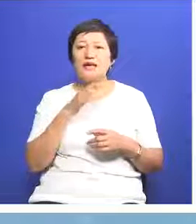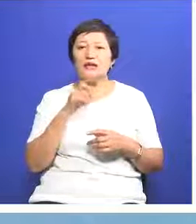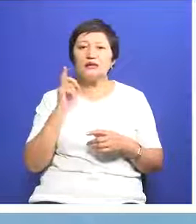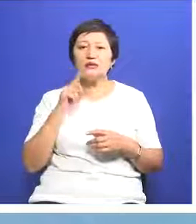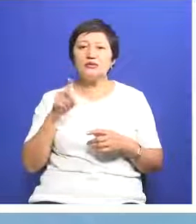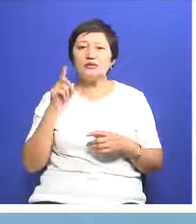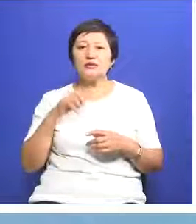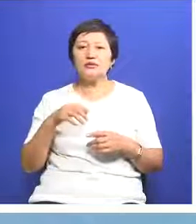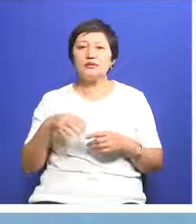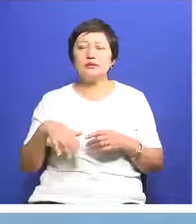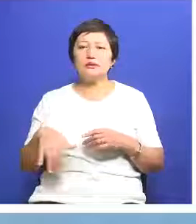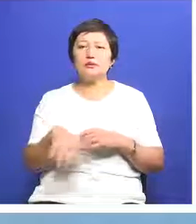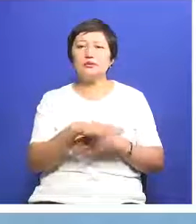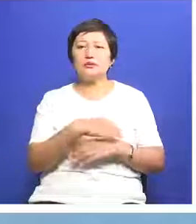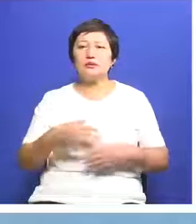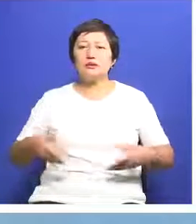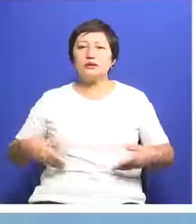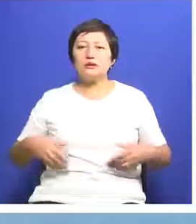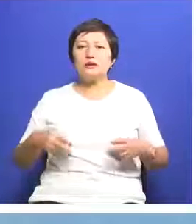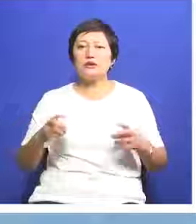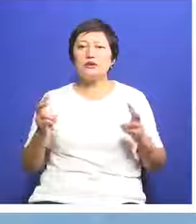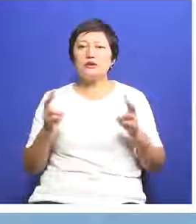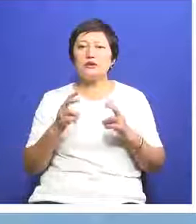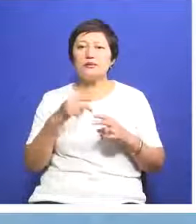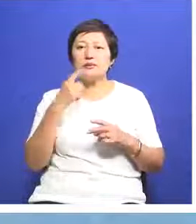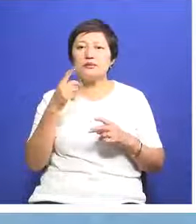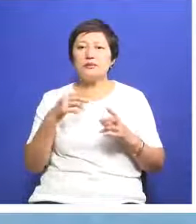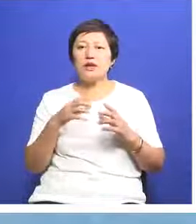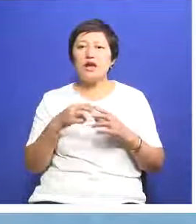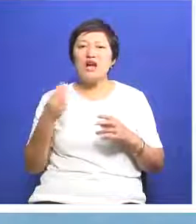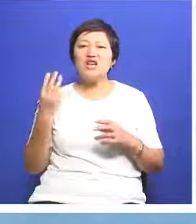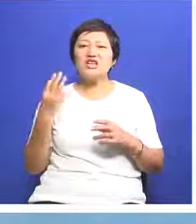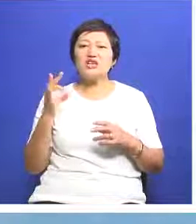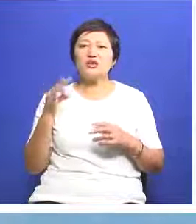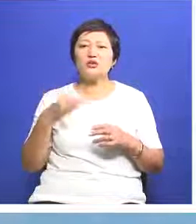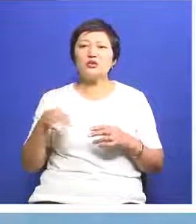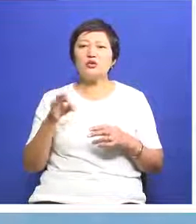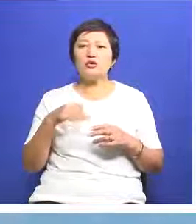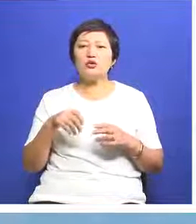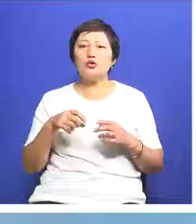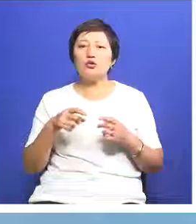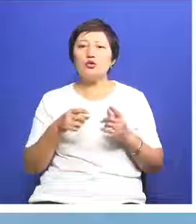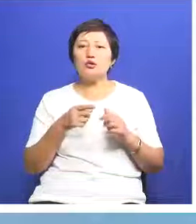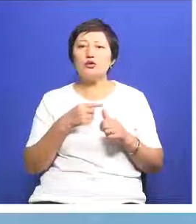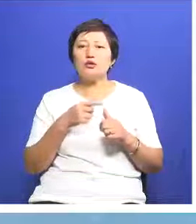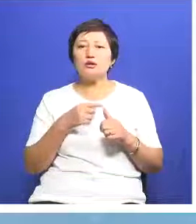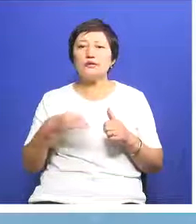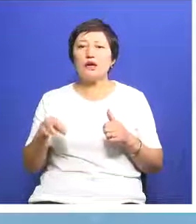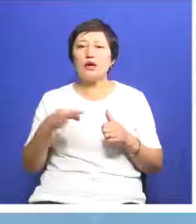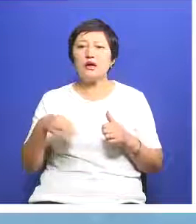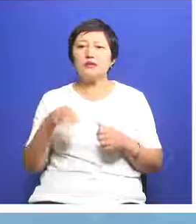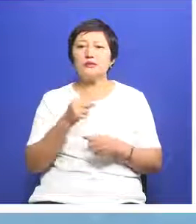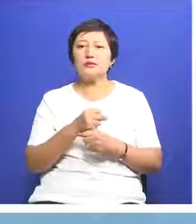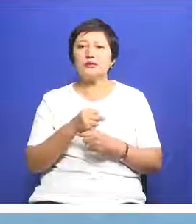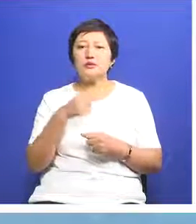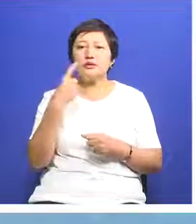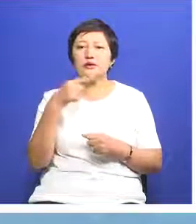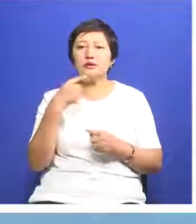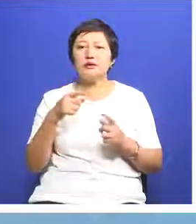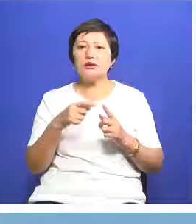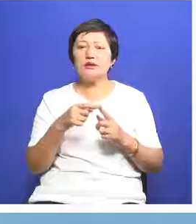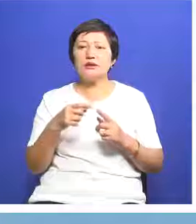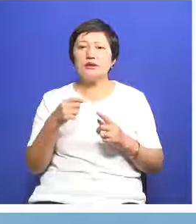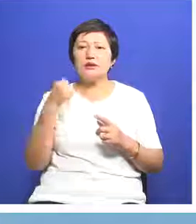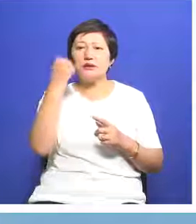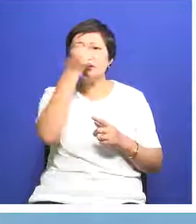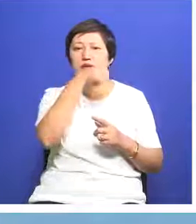отырған тұрғындардың шағымына шарасыздық танытпаймыз. Шардара ауданына қарасты Ұзыната ауылдық округінің әкімі осылай дейді.